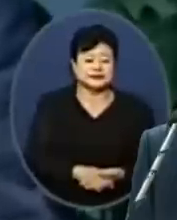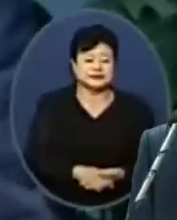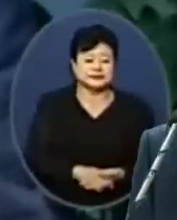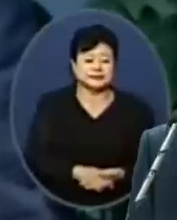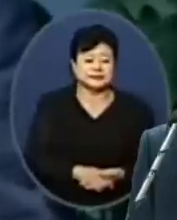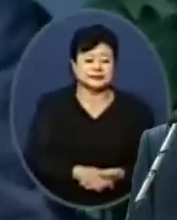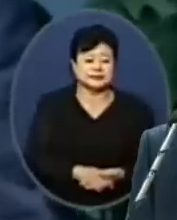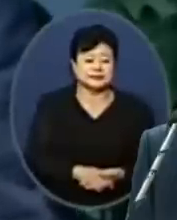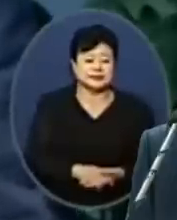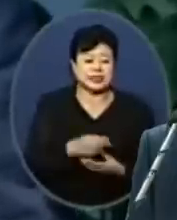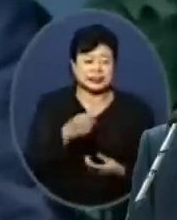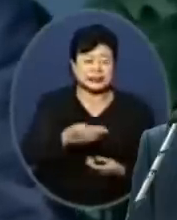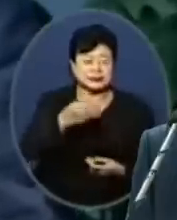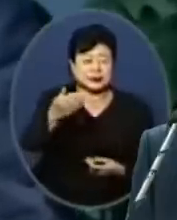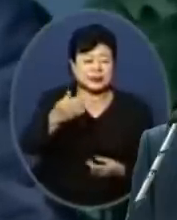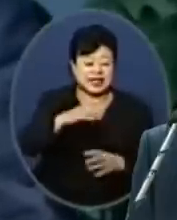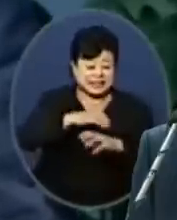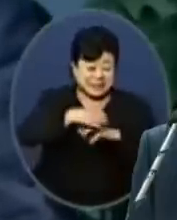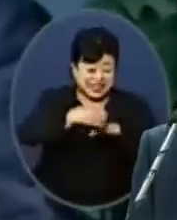3차원의